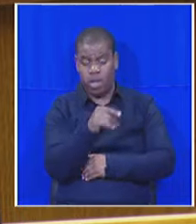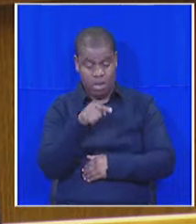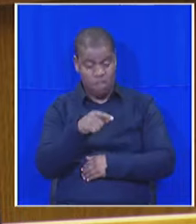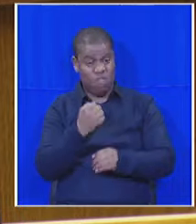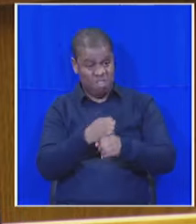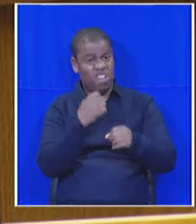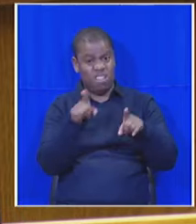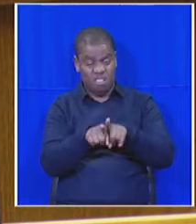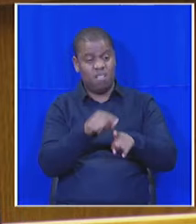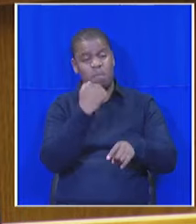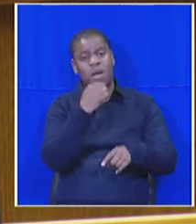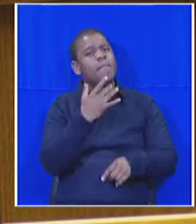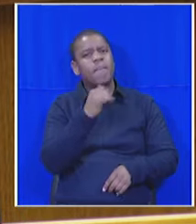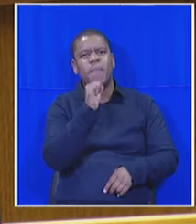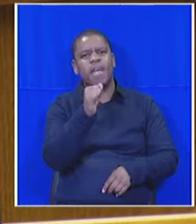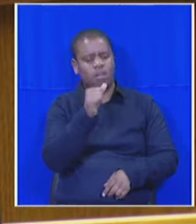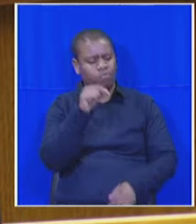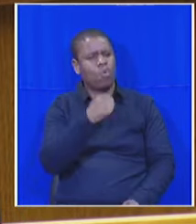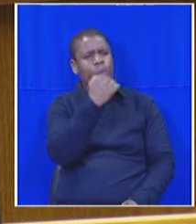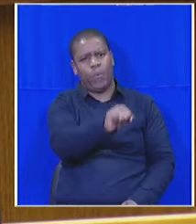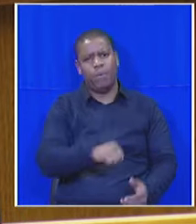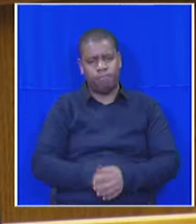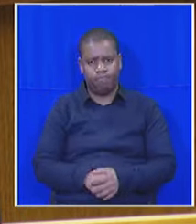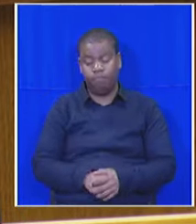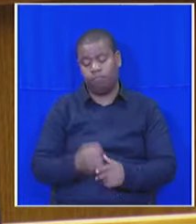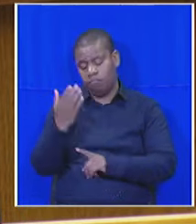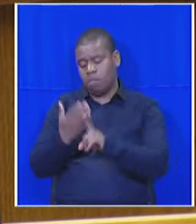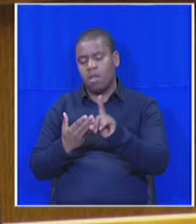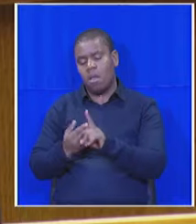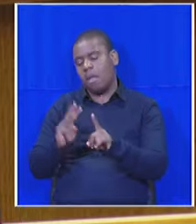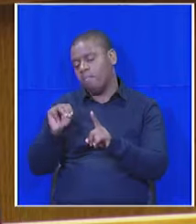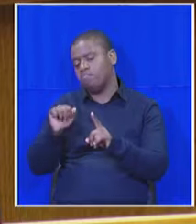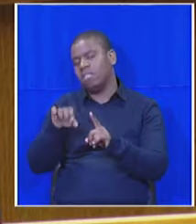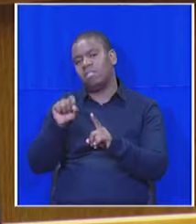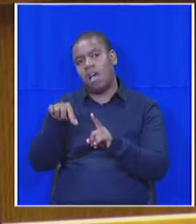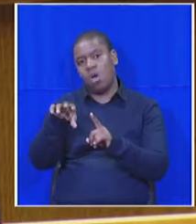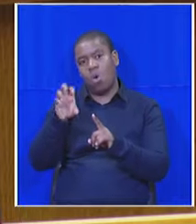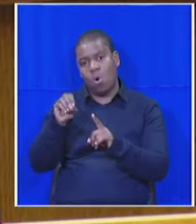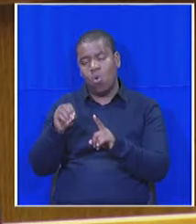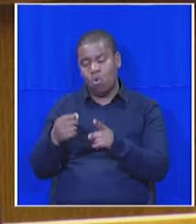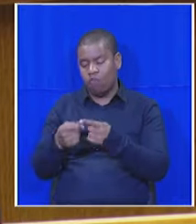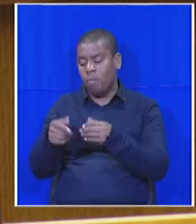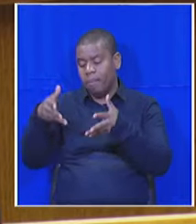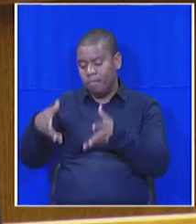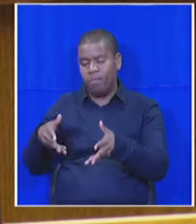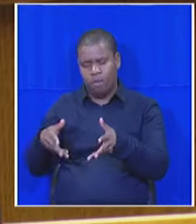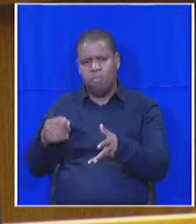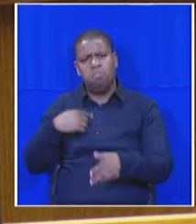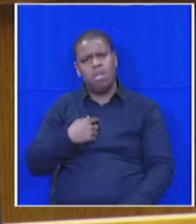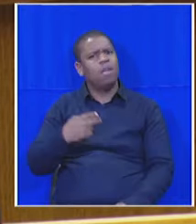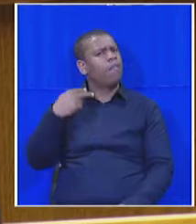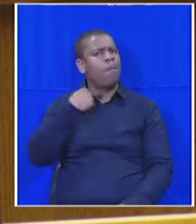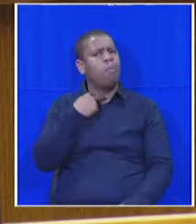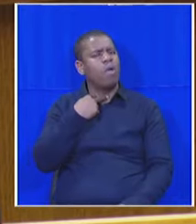uMasango ohloniphekileyo walendlu undidanise kakhulu kuba okoko sihamba kunye kwade